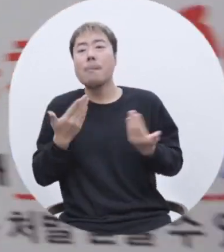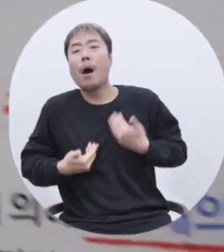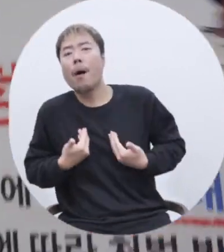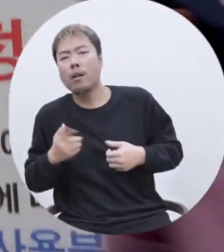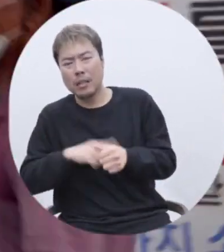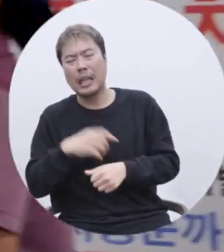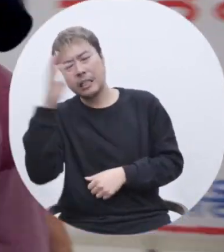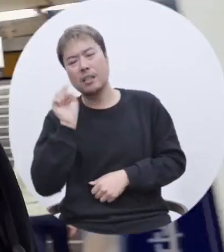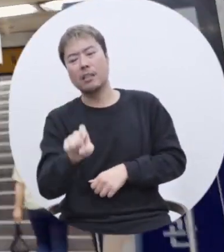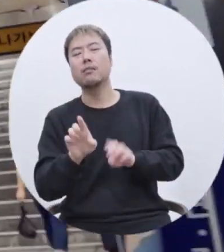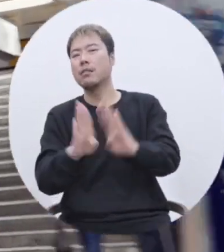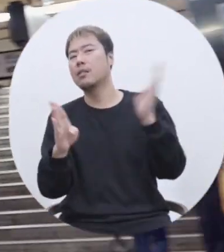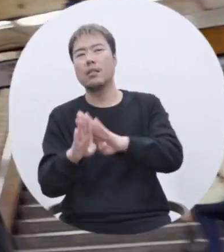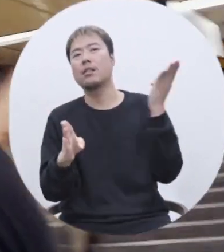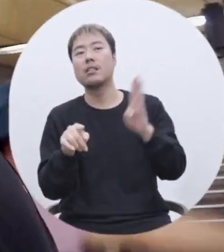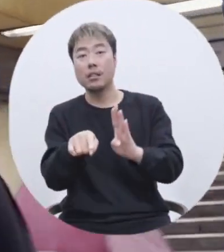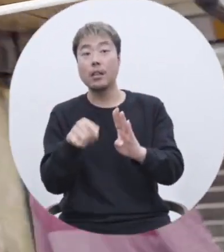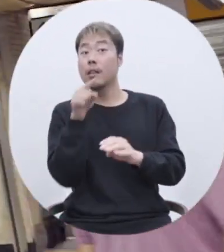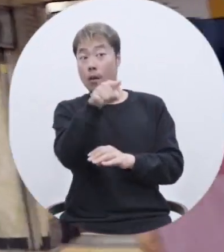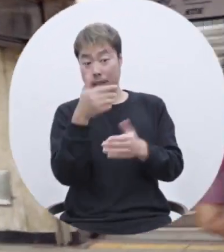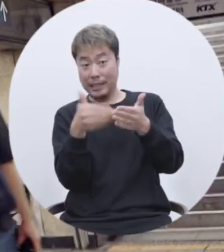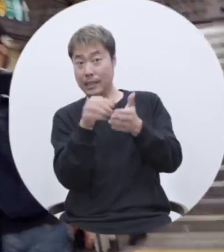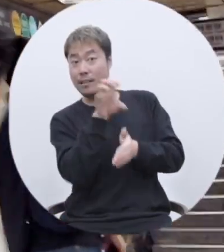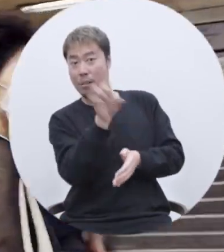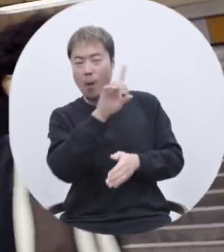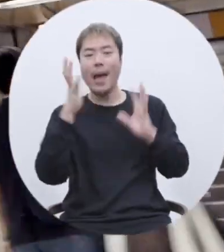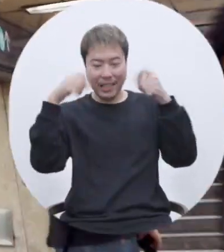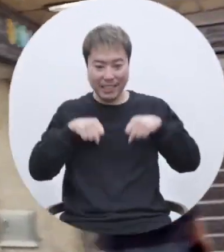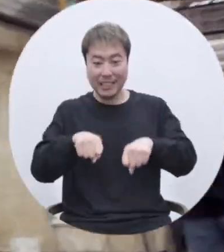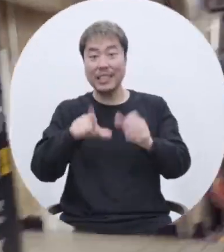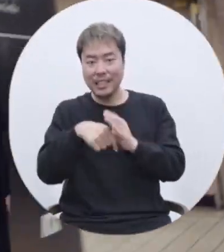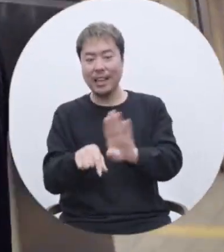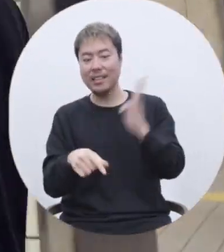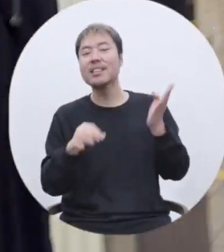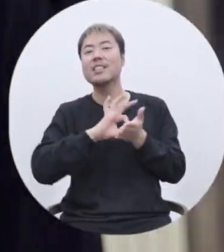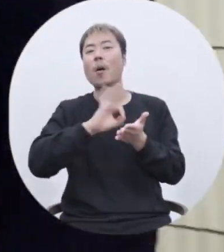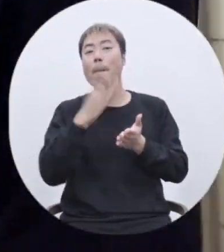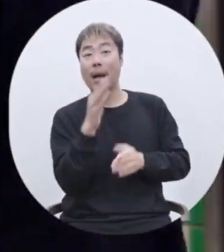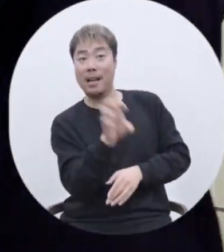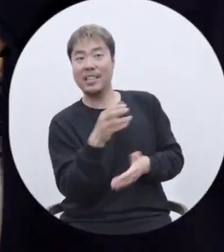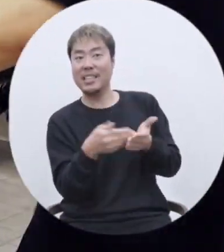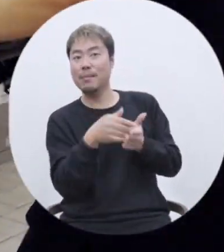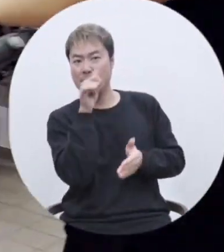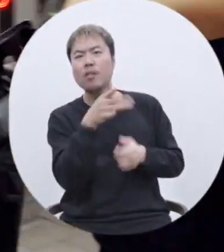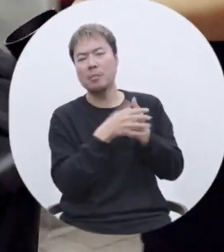그냥 열어주는 거예요. 여기 어쨌든 유아차 이용하는 거라고 여기 아이콘이 있긴 하니까.